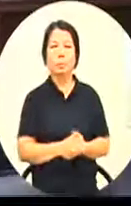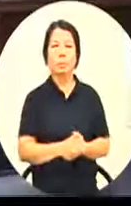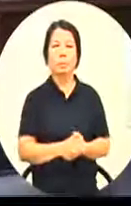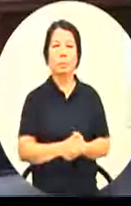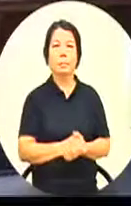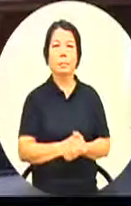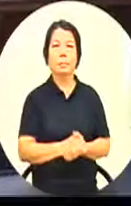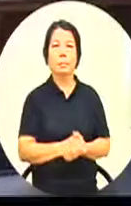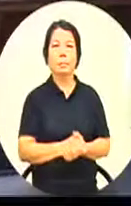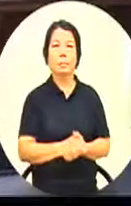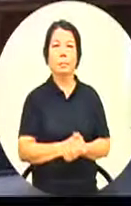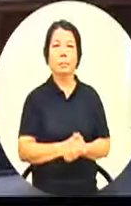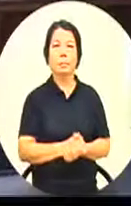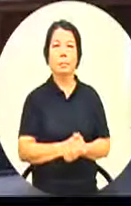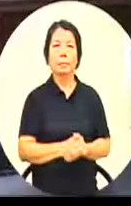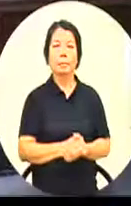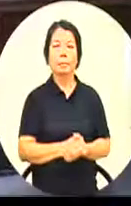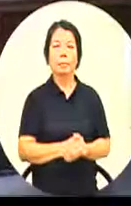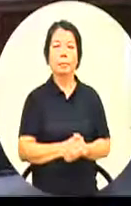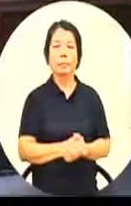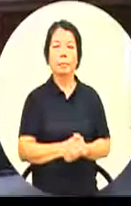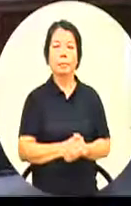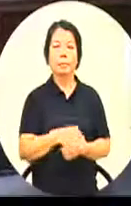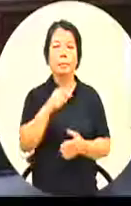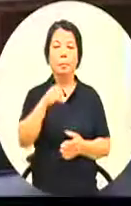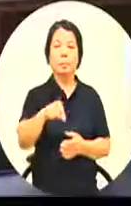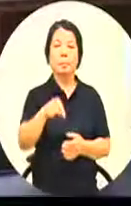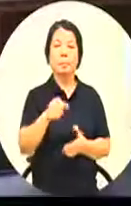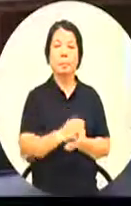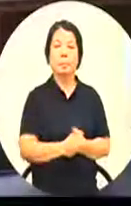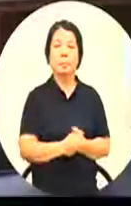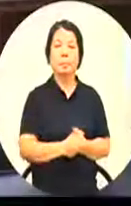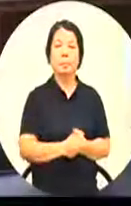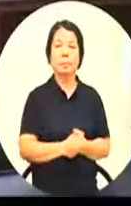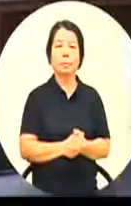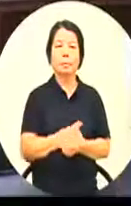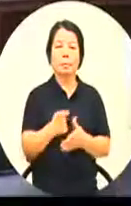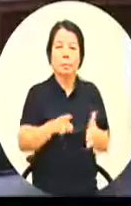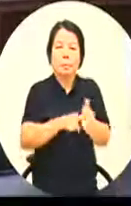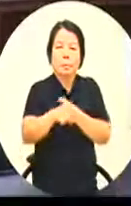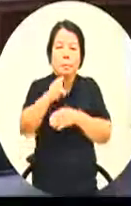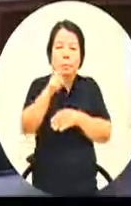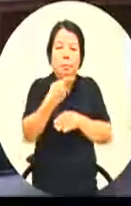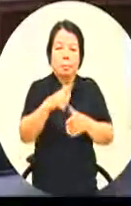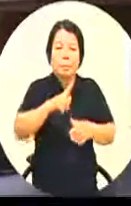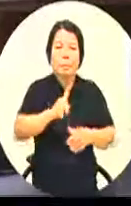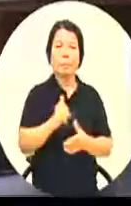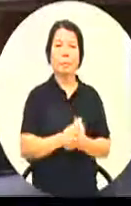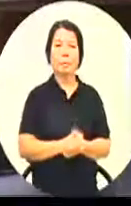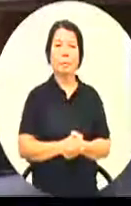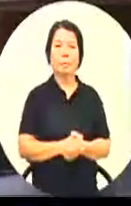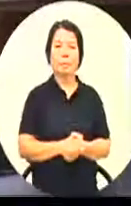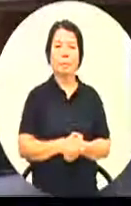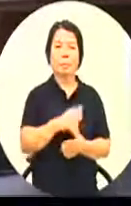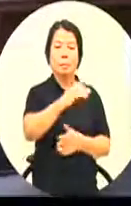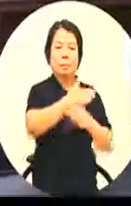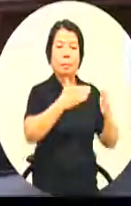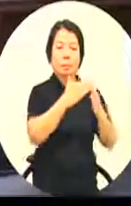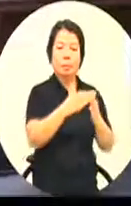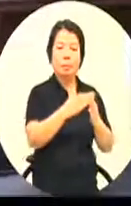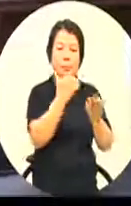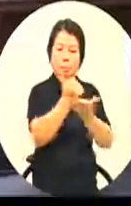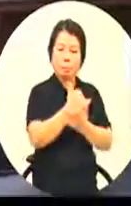但是偏偏这一次某个专才的教师，那所学校只要聘一